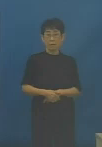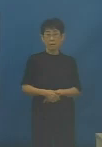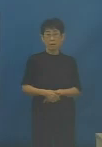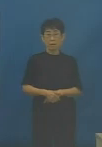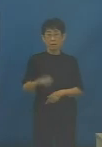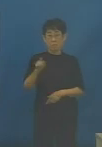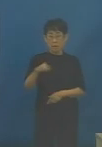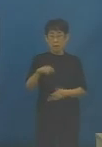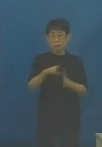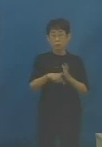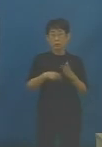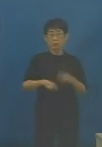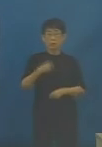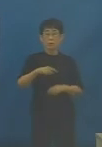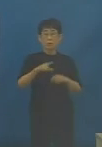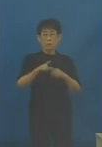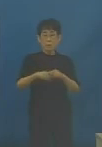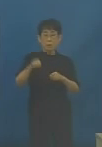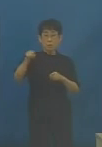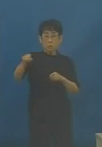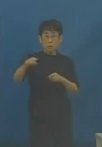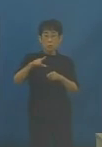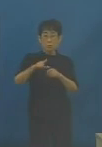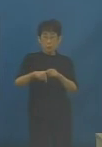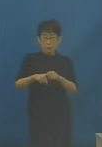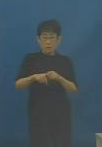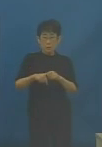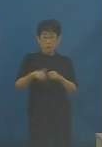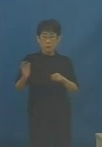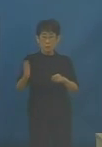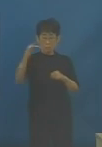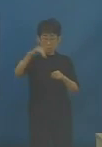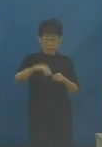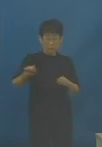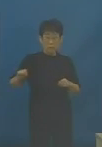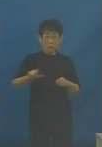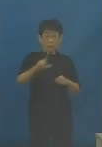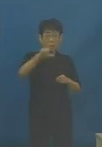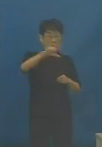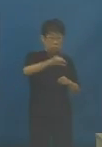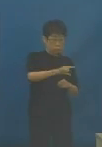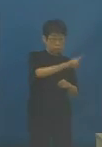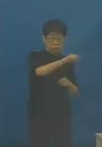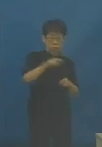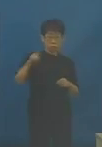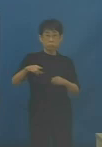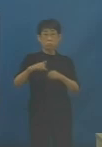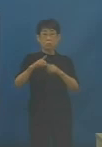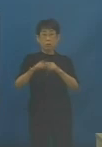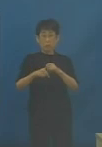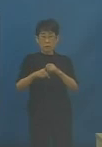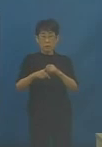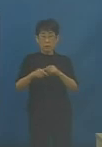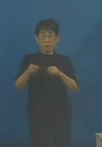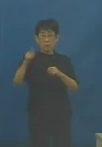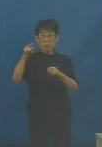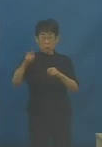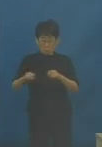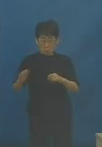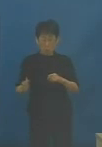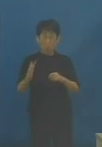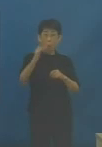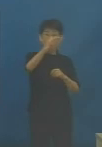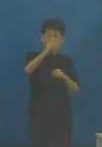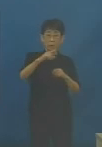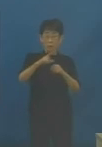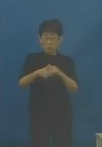正直だいぶ事情が変わっていったわけです。さっきの波でいきますと、起こってきた時になって山の時に我々お願いしてましたが、起